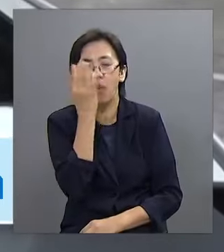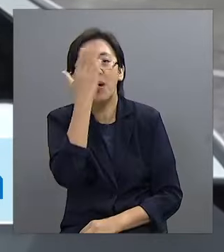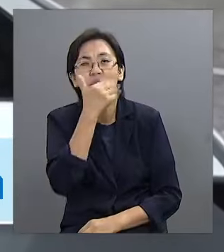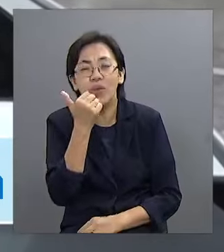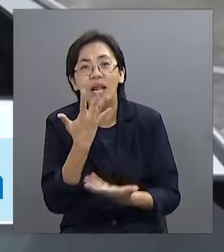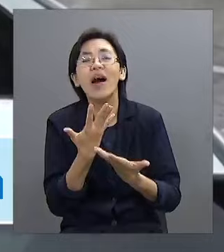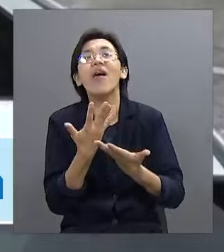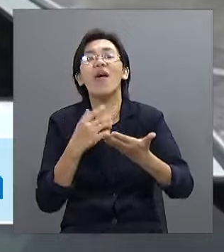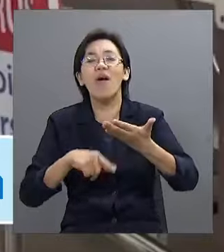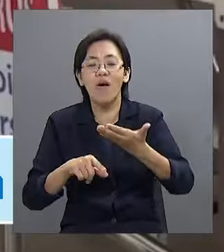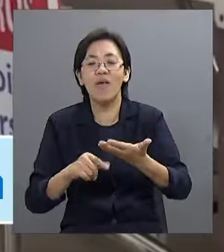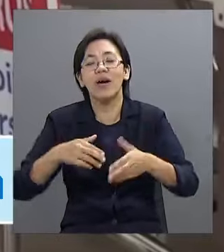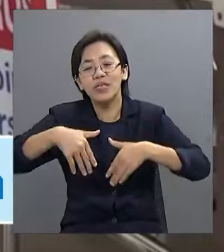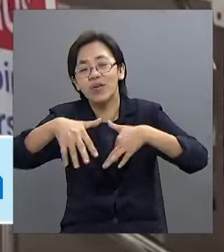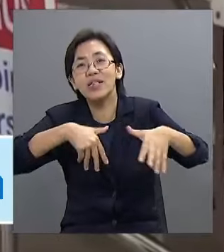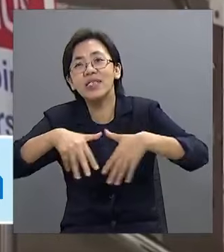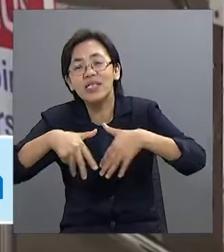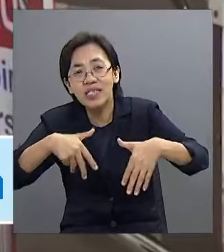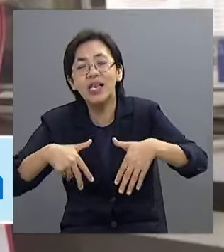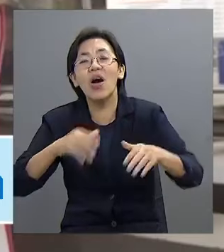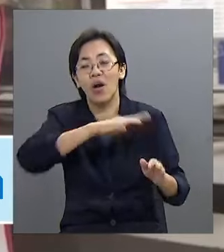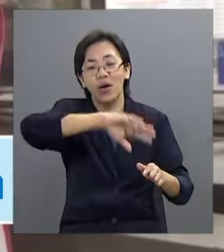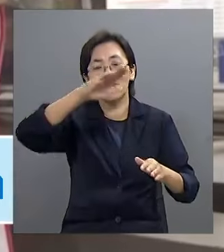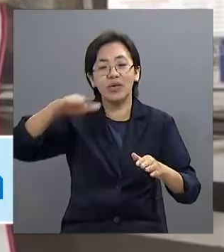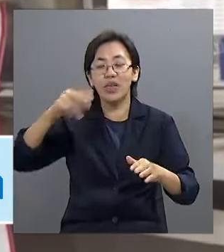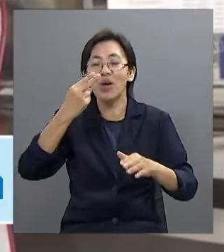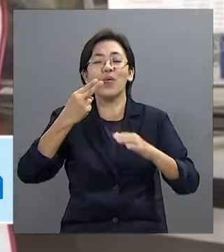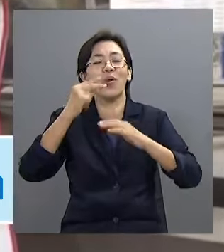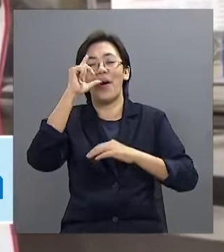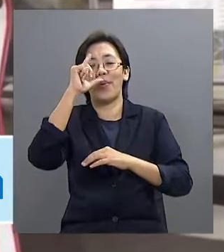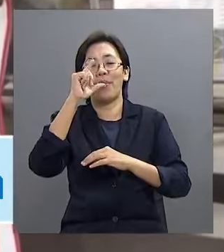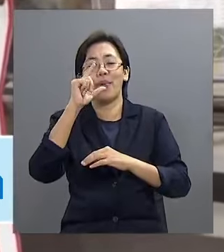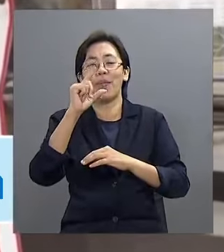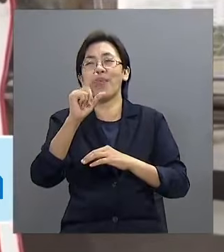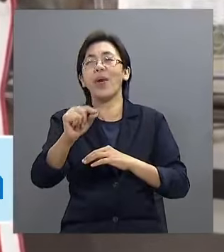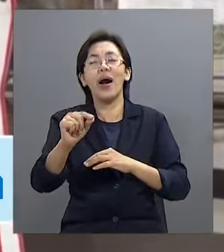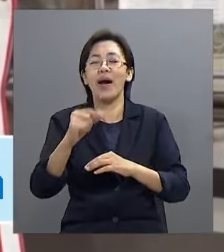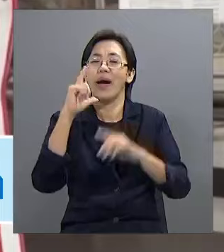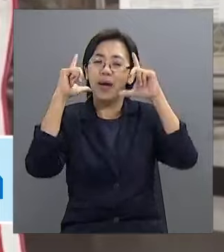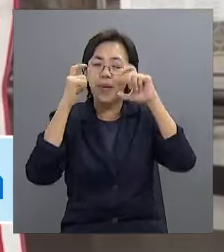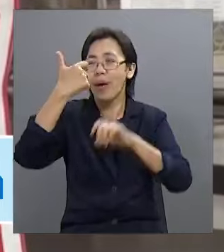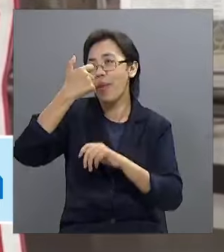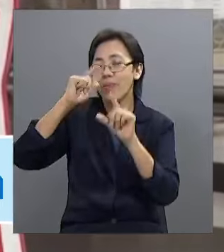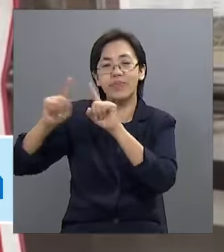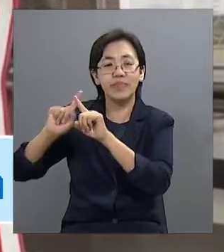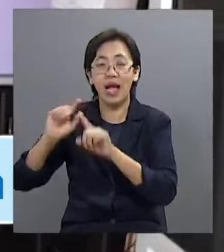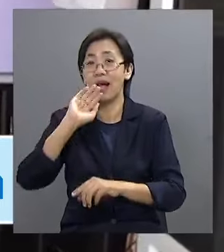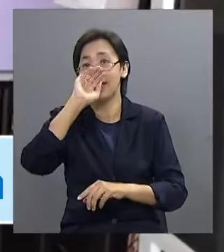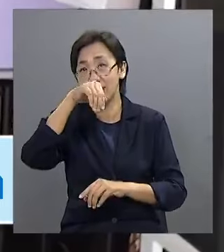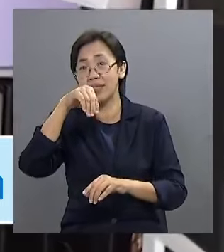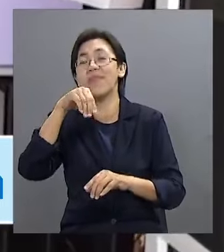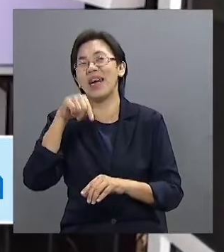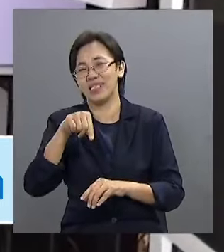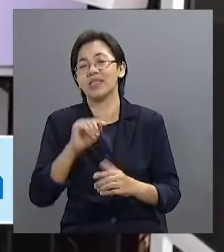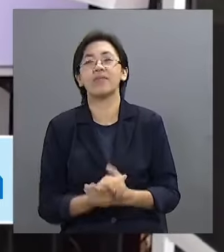ายวอล์กทะเลหมอกไอเยเวงรวมถึงจุดเช็คอินจุดถ่ายรูปเซลฟี่ต่างๆในเขตเทศบาลเมืองเบตงนะคะอย่างที่คุณผู้ชมได้เ